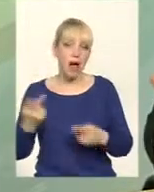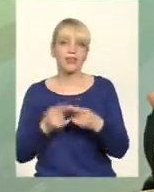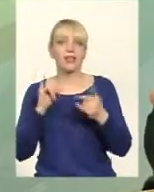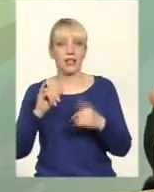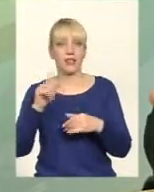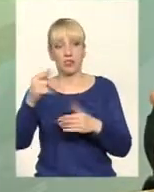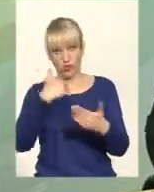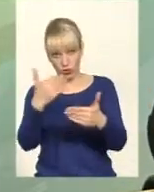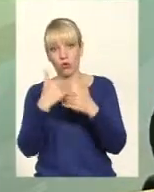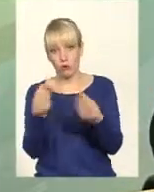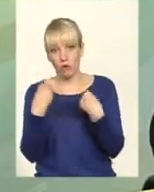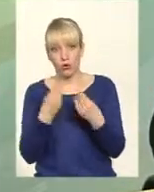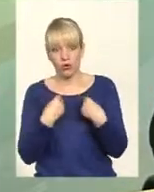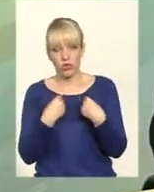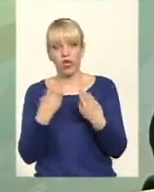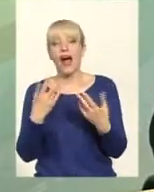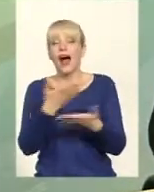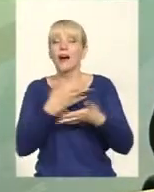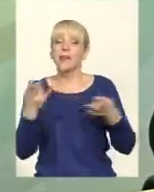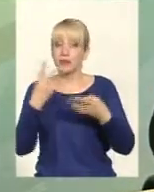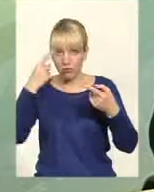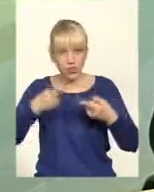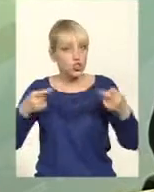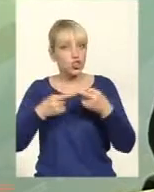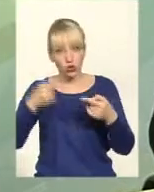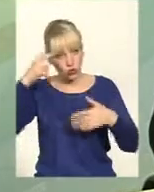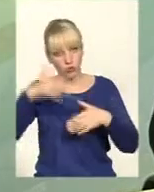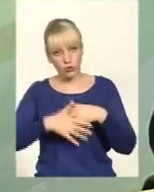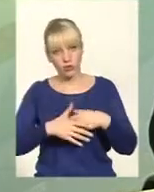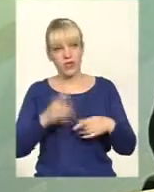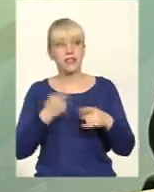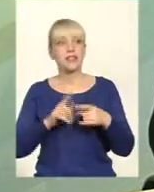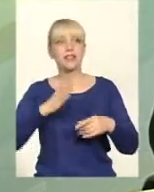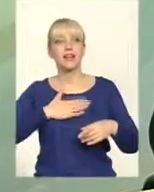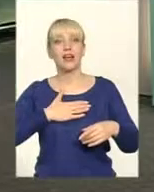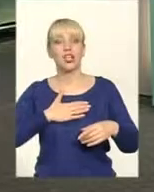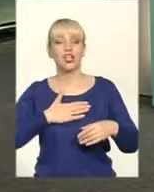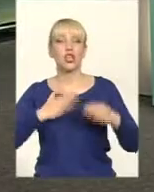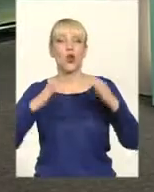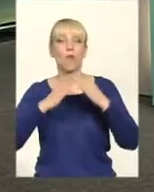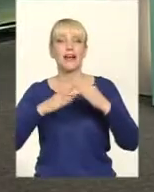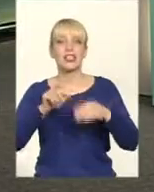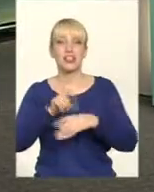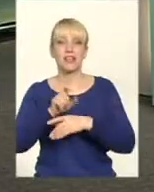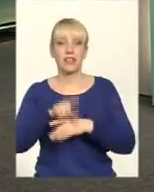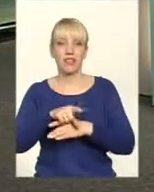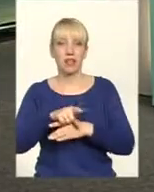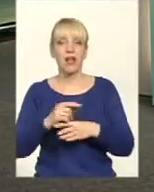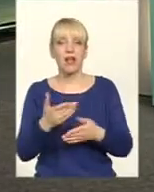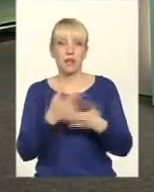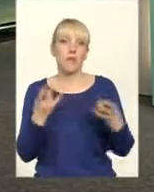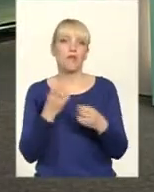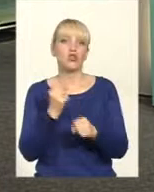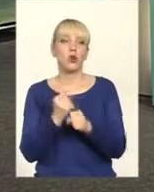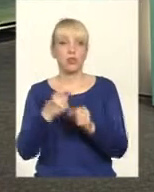надають нам якісь кошти. А нам чітко треба усвідомити, як казав от Ігор, що це наша справа, це наше домашнє завдання. І ми маємо робити